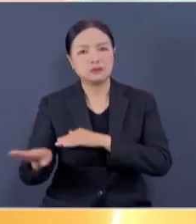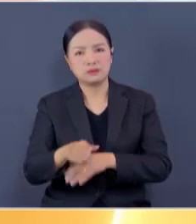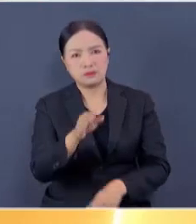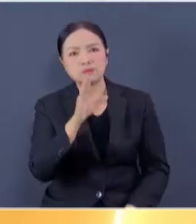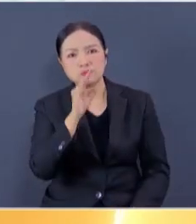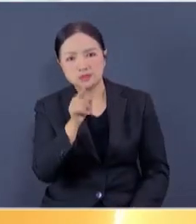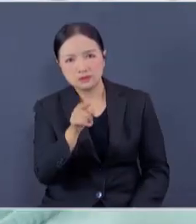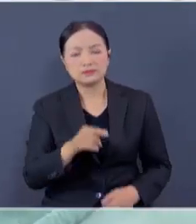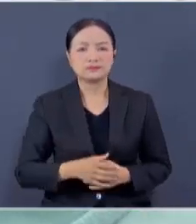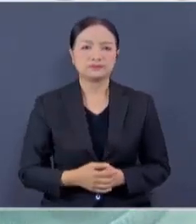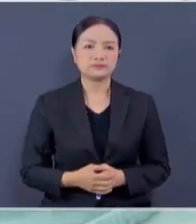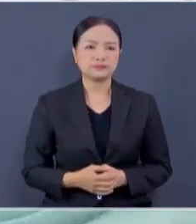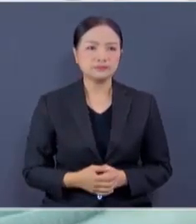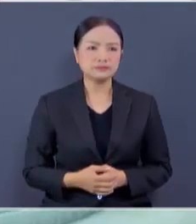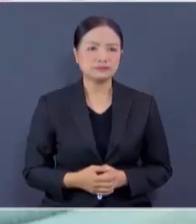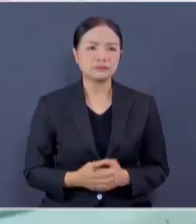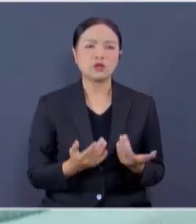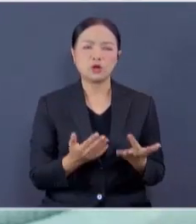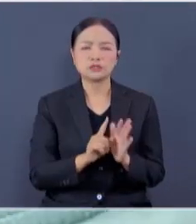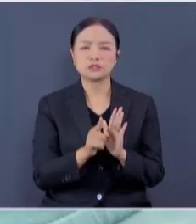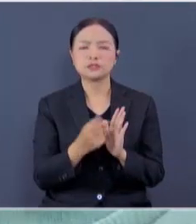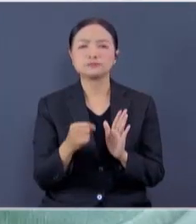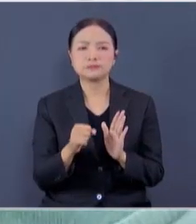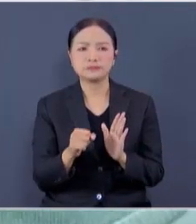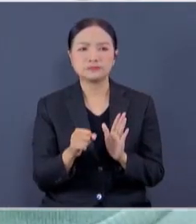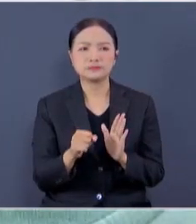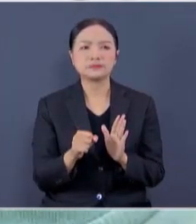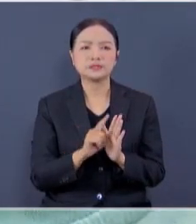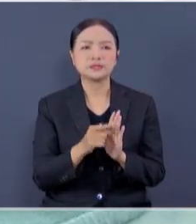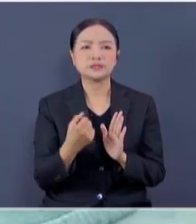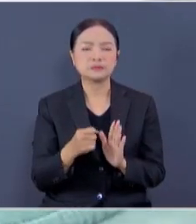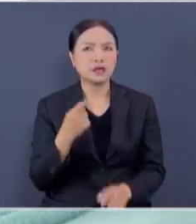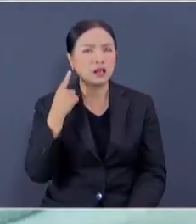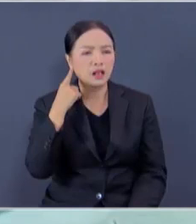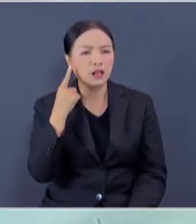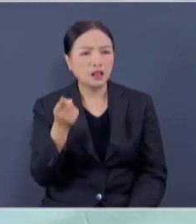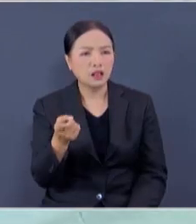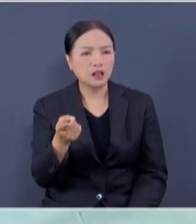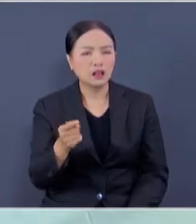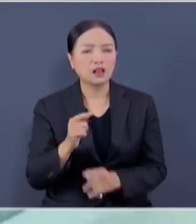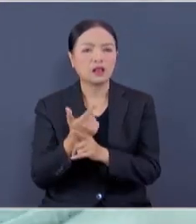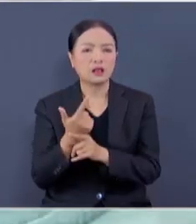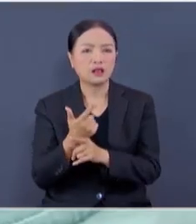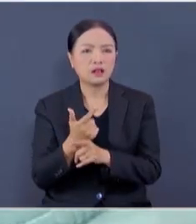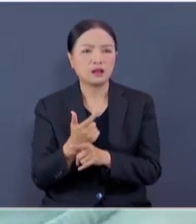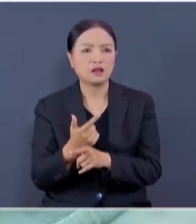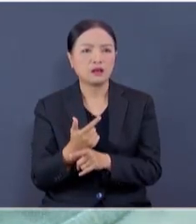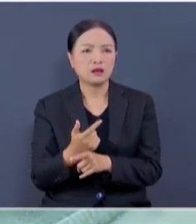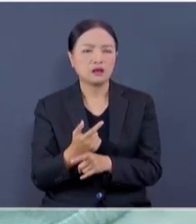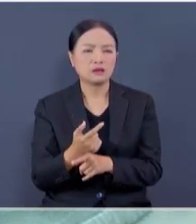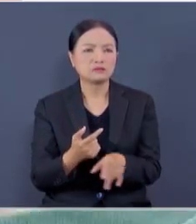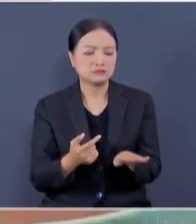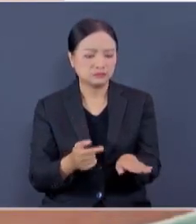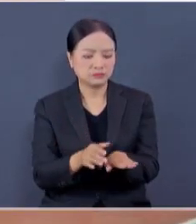ครับ ประมาณสัก10นาทีพอ10นาทีก็ได้ยินเสียงเหมือนไปเห็นรถเมล์แล้วมัน